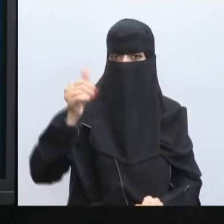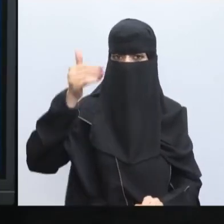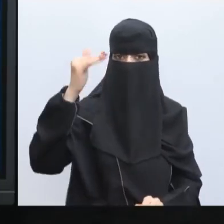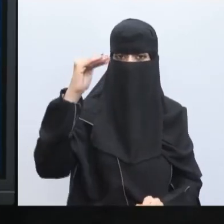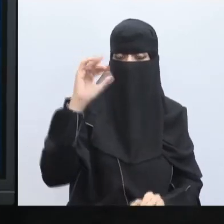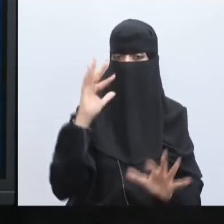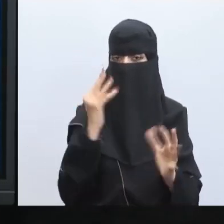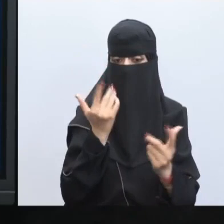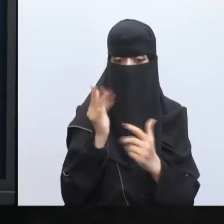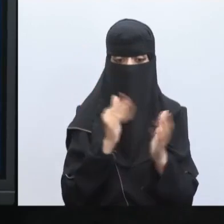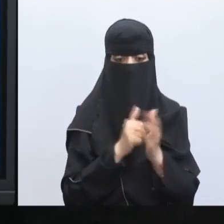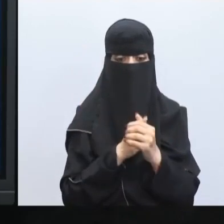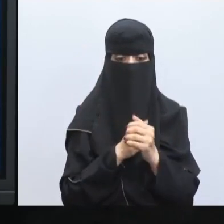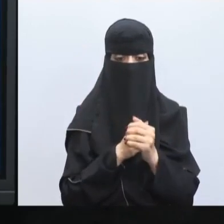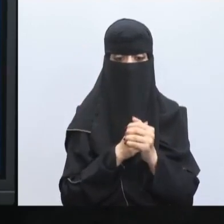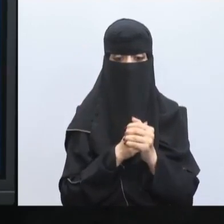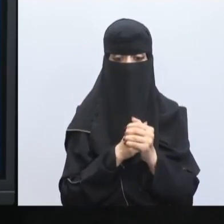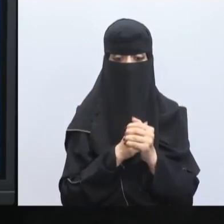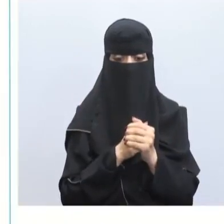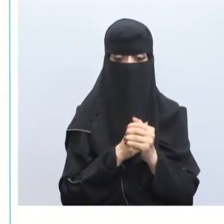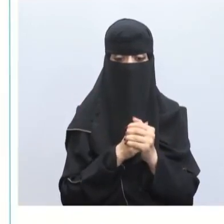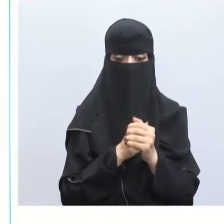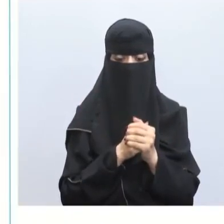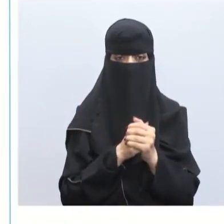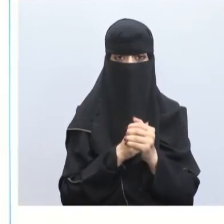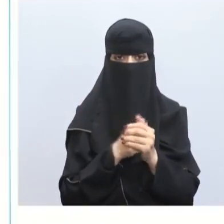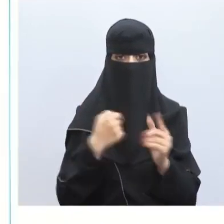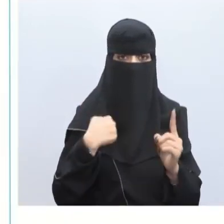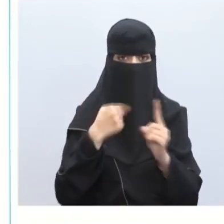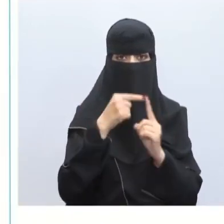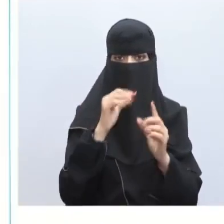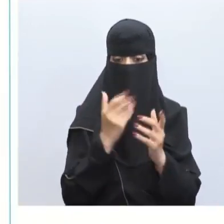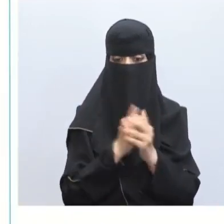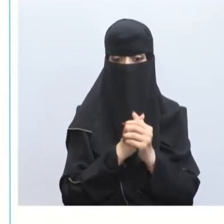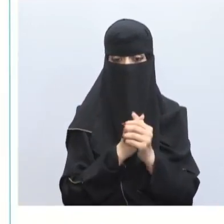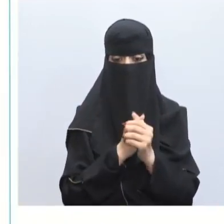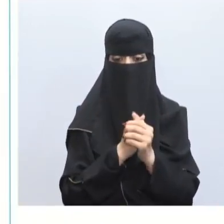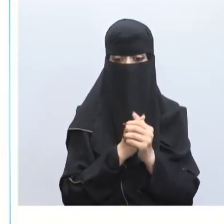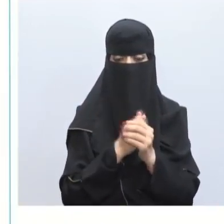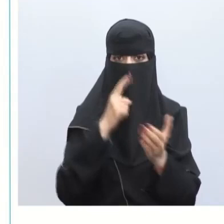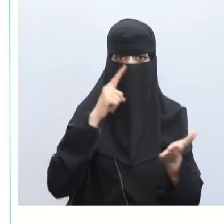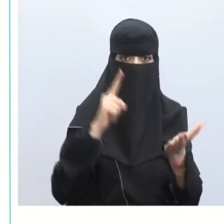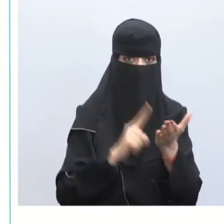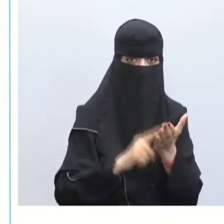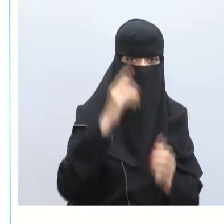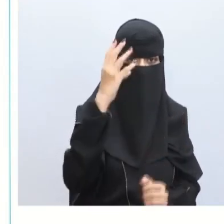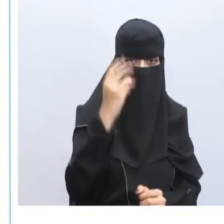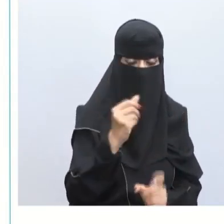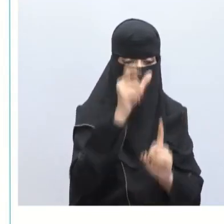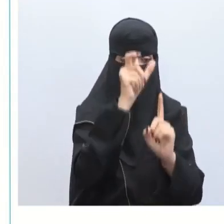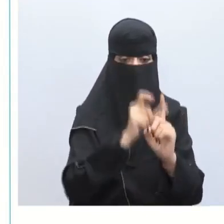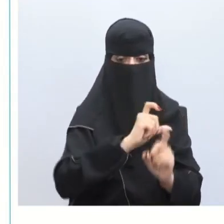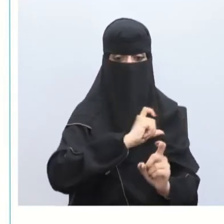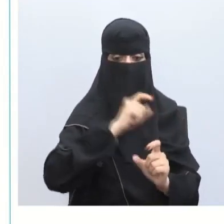العوامل المؤثره في الملاخ اهداف الدرس ان يعدد الطالب